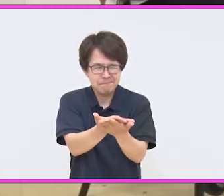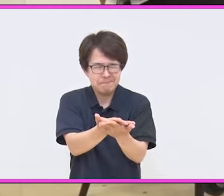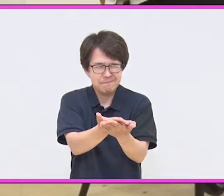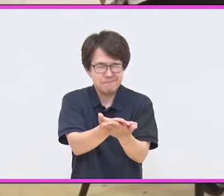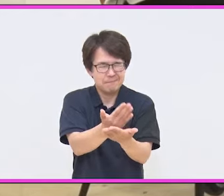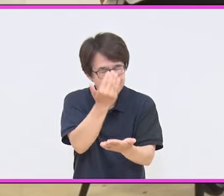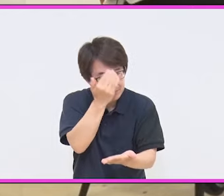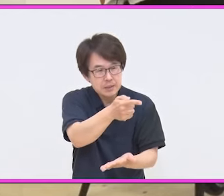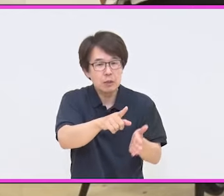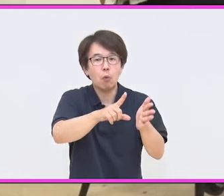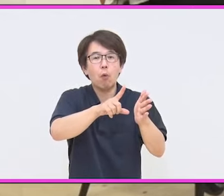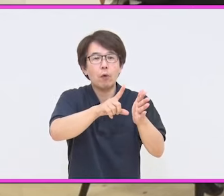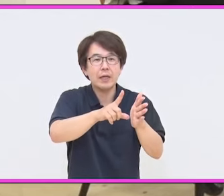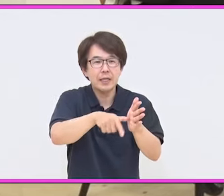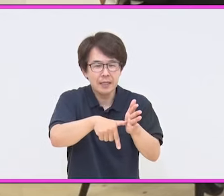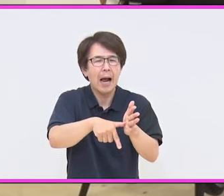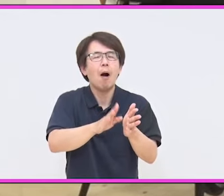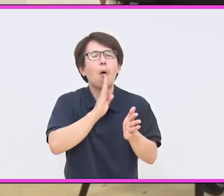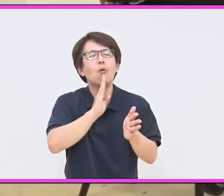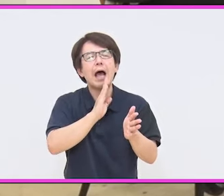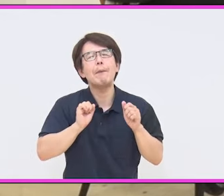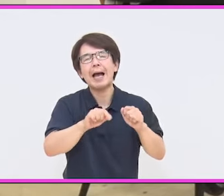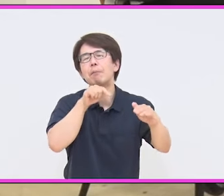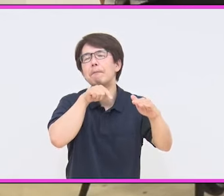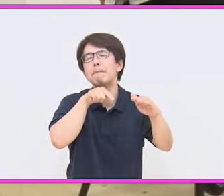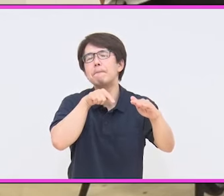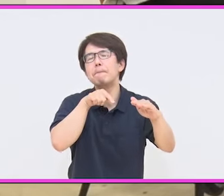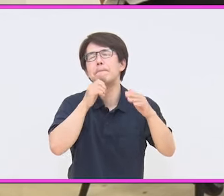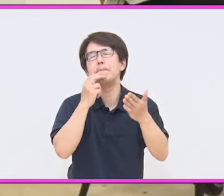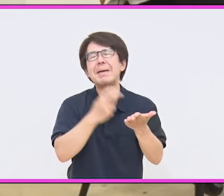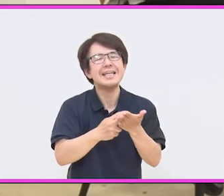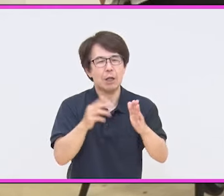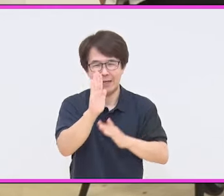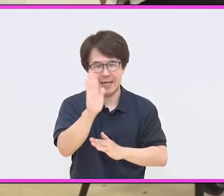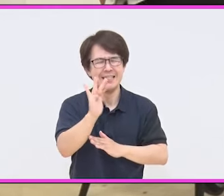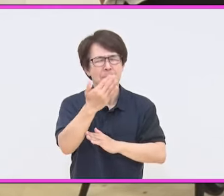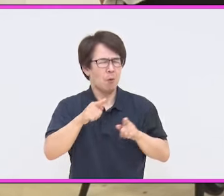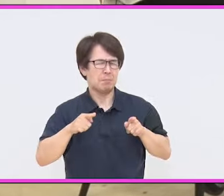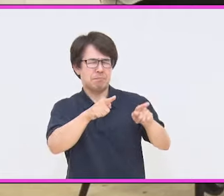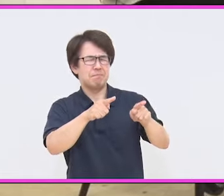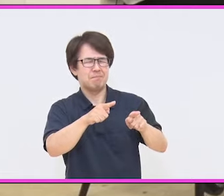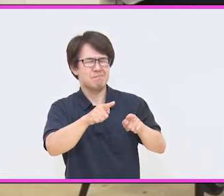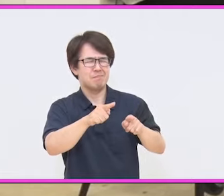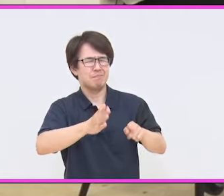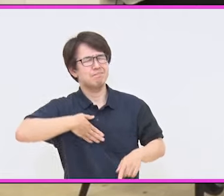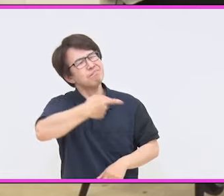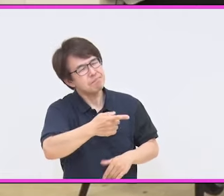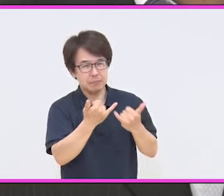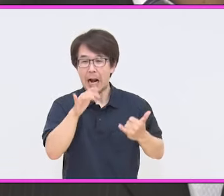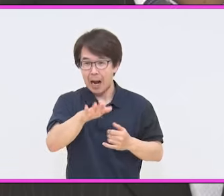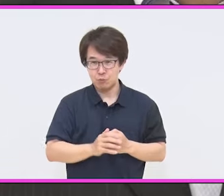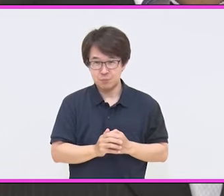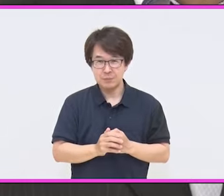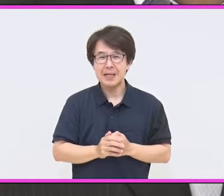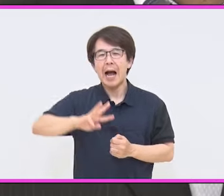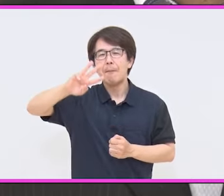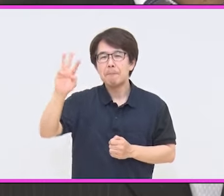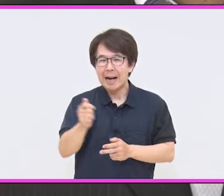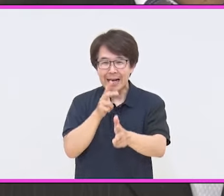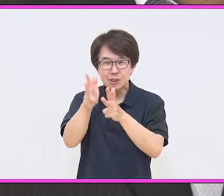う、まあ、本来叩くべきものじゃないと思うんですけど、まあ、非難がいったりするじゃないですか。じゃあ例えばじゃあパラスポーツでこ